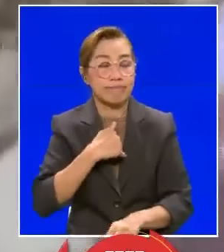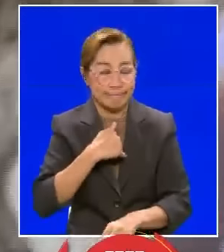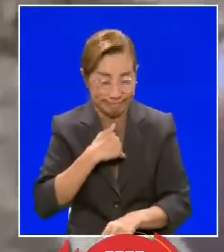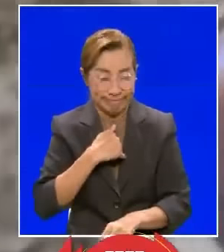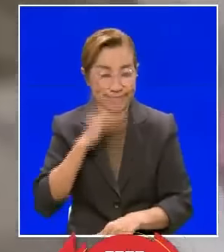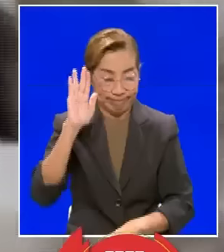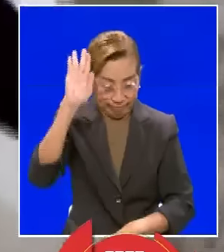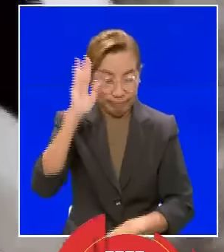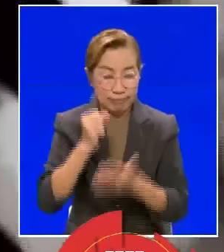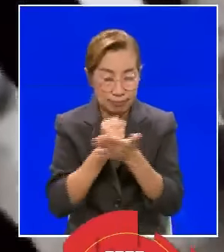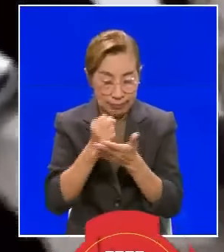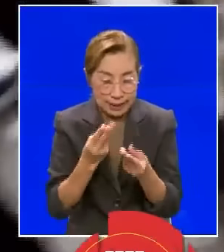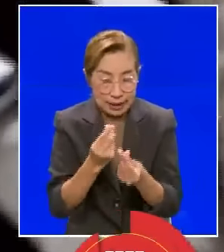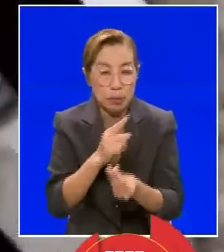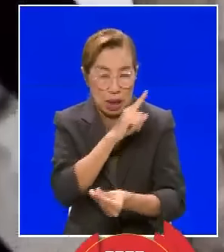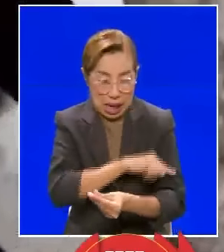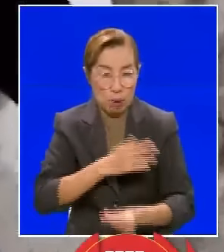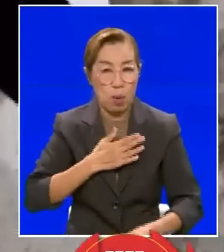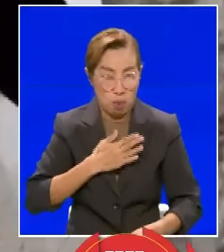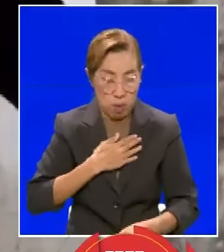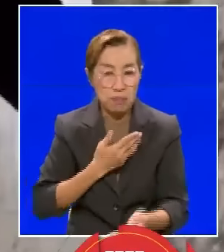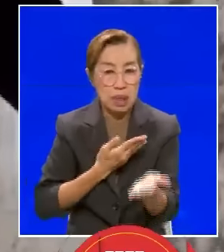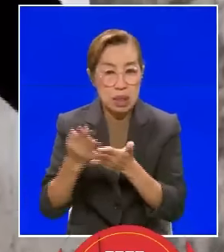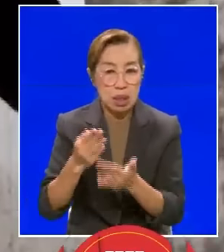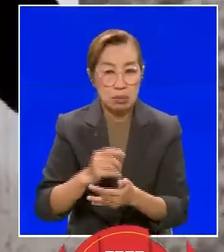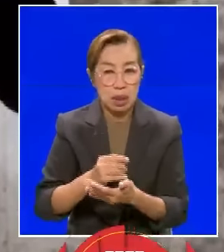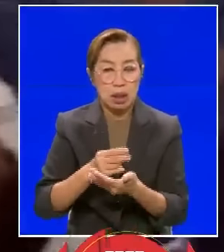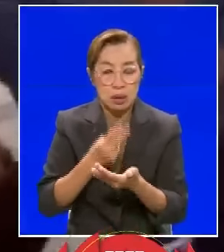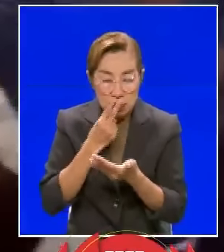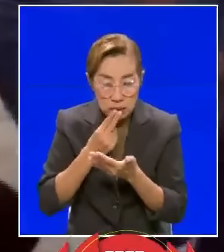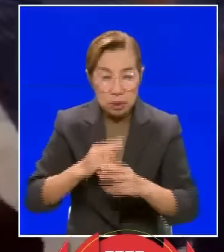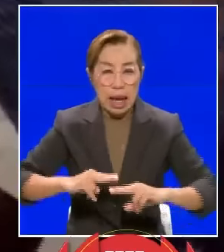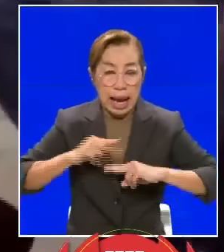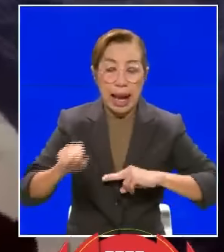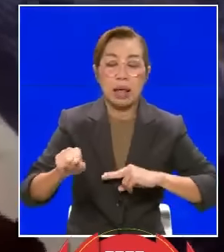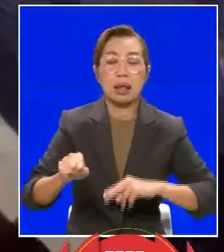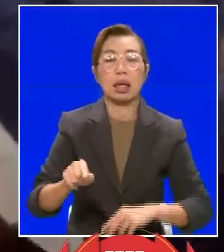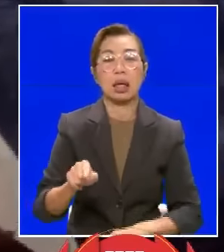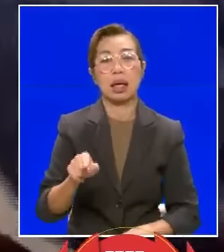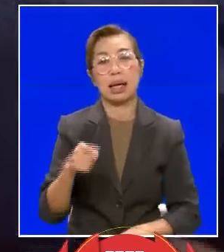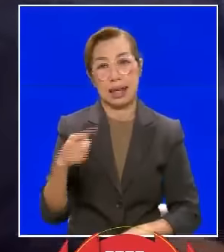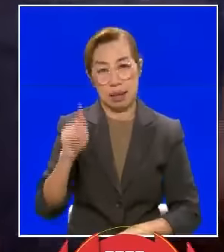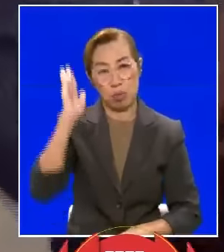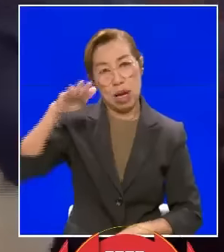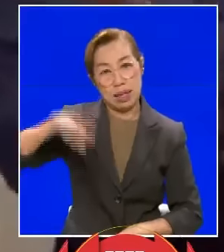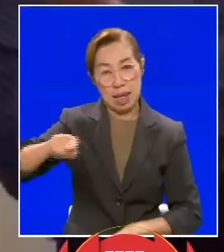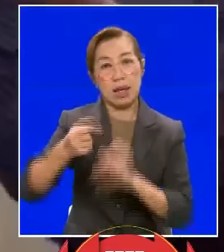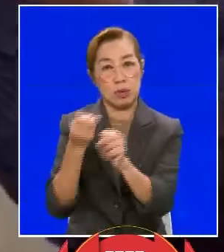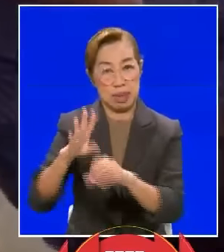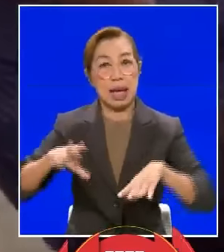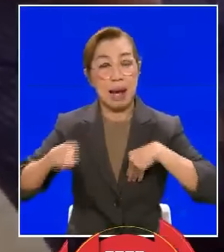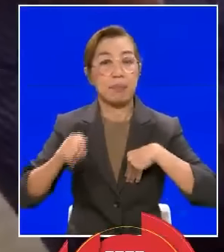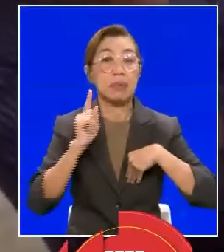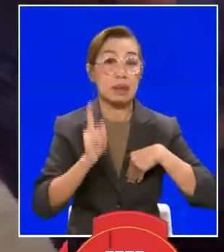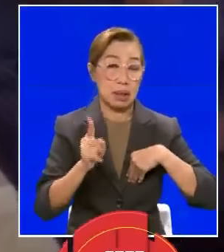ผมเองซื้อมาเสพนี่นะคะเมื่อวานนี้แหละค่ะคุณแม่เขาเป็นคนไปรับของนะคะก็เรียกได้ว่